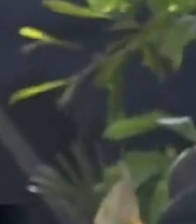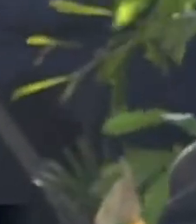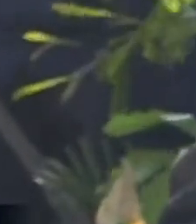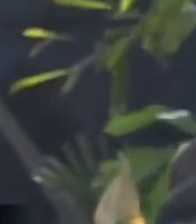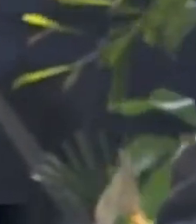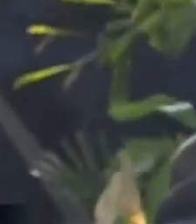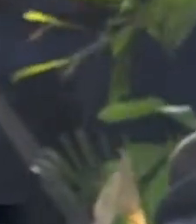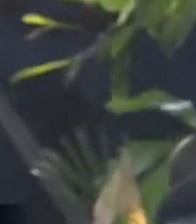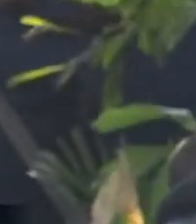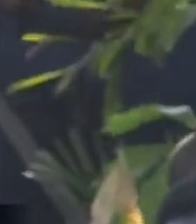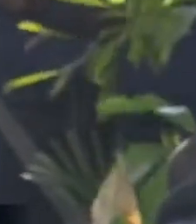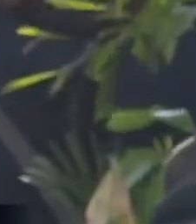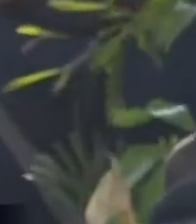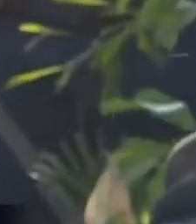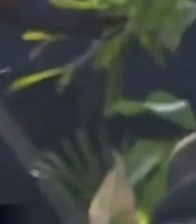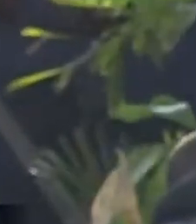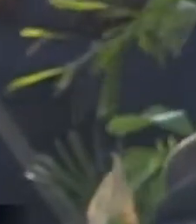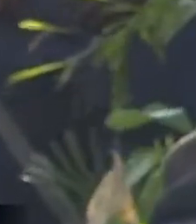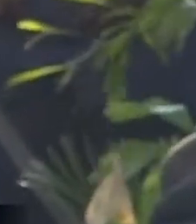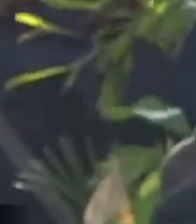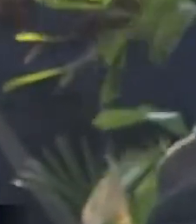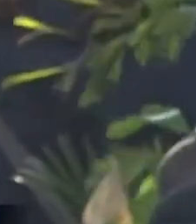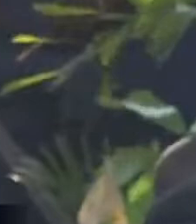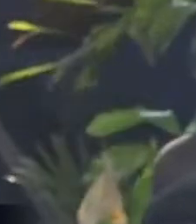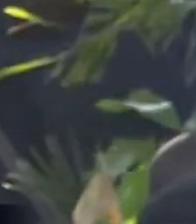ngosi utawujinge ubuye